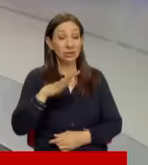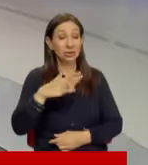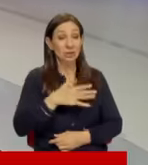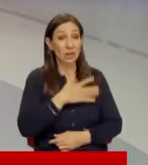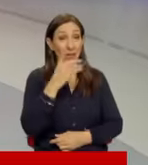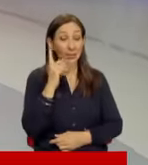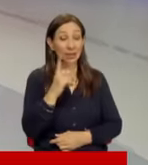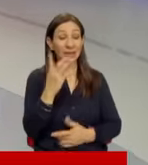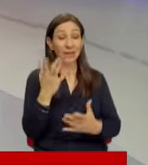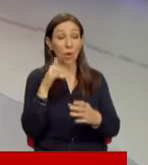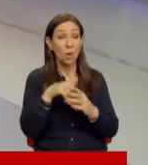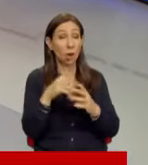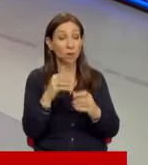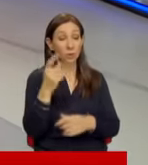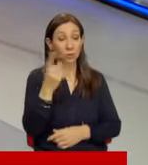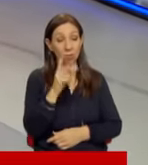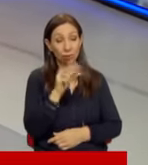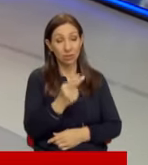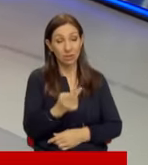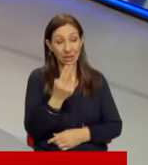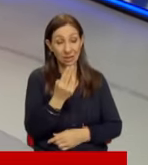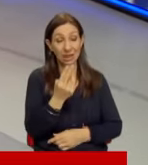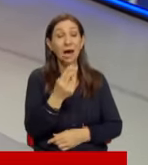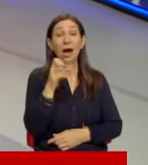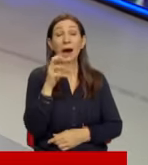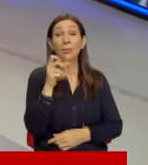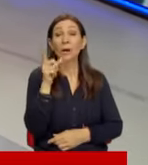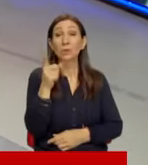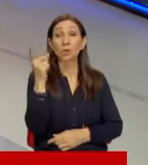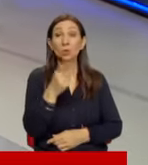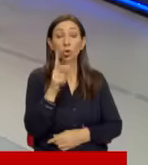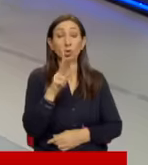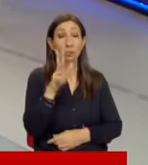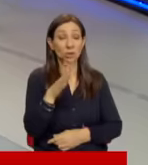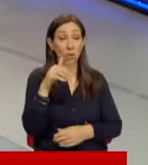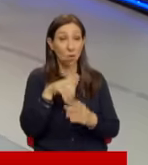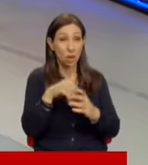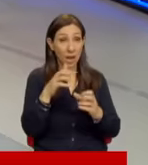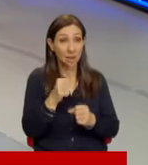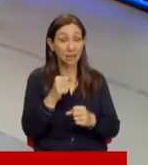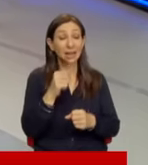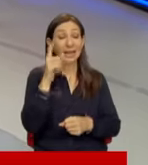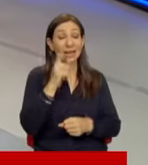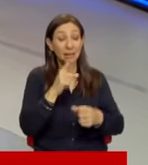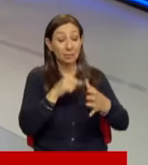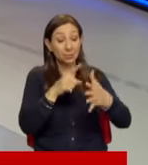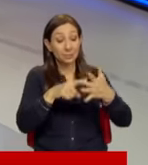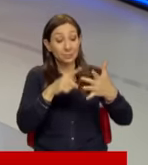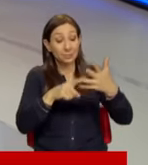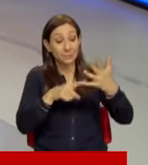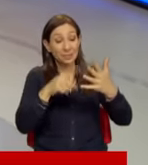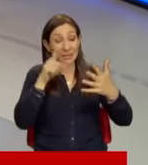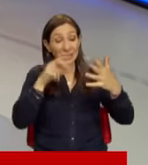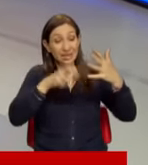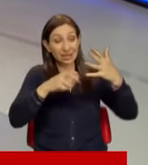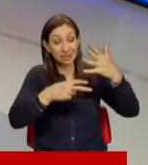Halk Partisi ne kadar oy aldı? %37. AK Parti %35 oy aldı. İlk 5'li liste, ilk